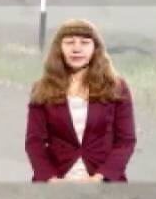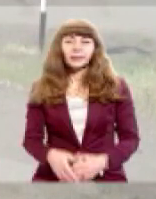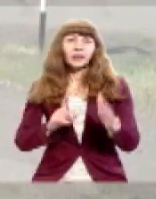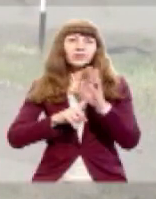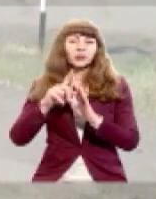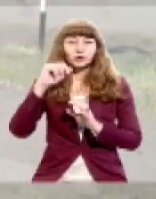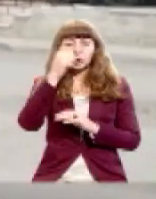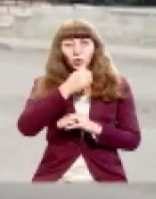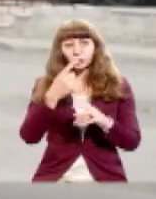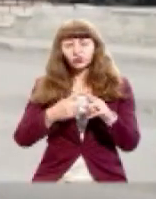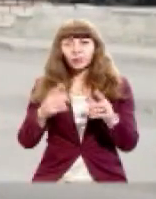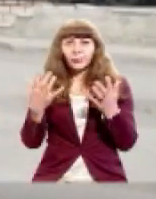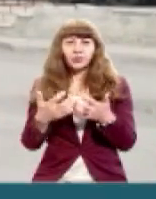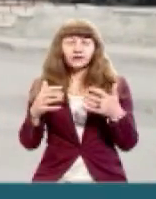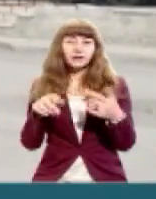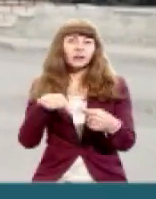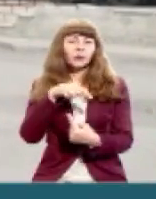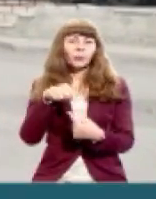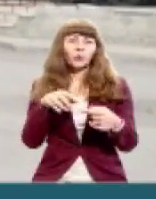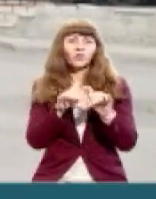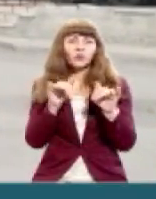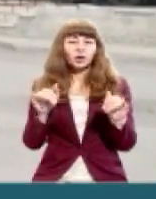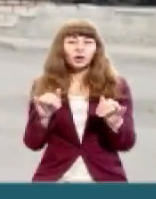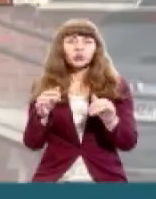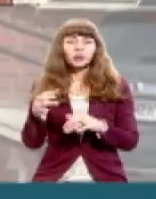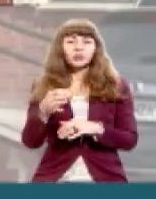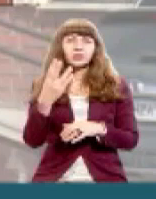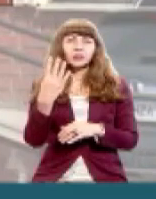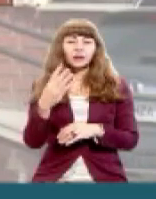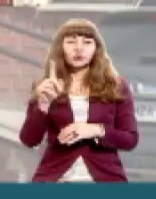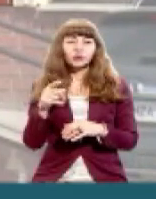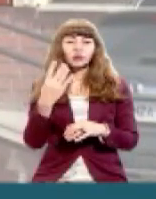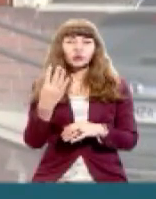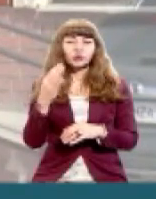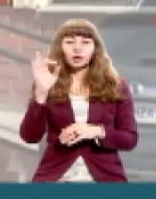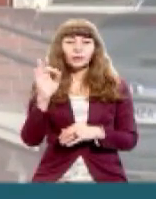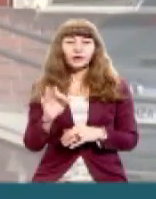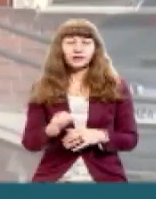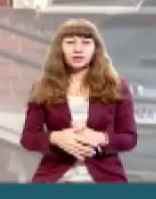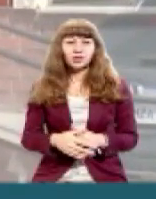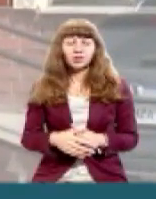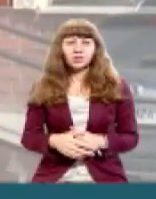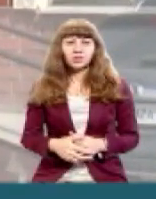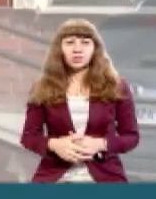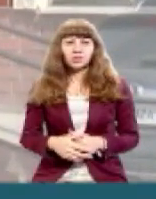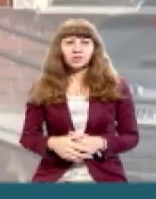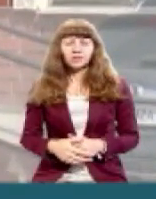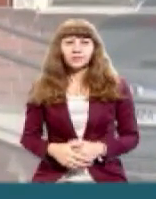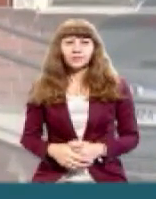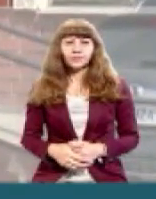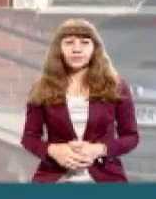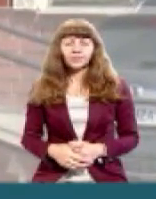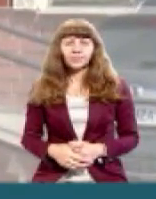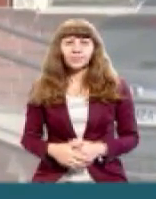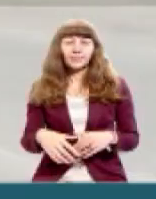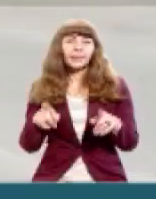Жыл басынан бері өңірде шағын және орта кәсіпкерліктің үлесі 4,14%-ға артып, 33%-ға дейін жетті. Сонымен